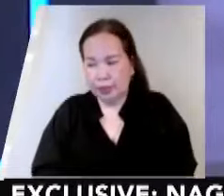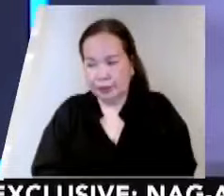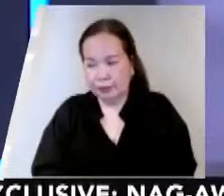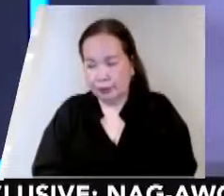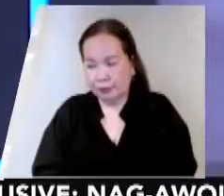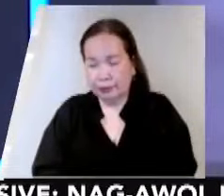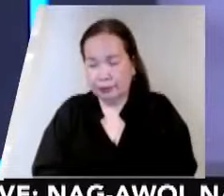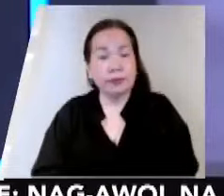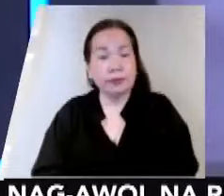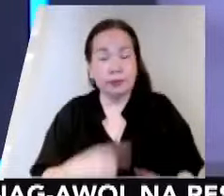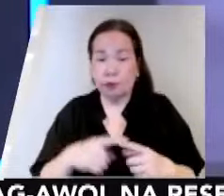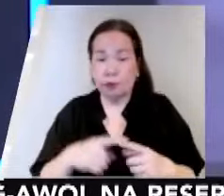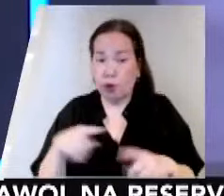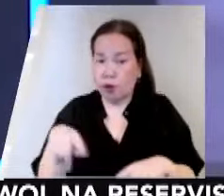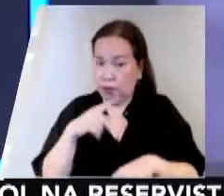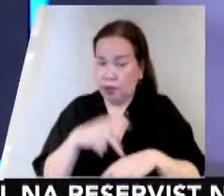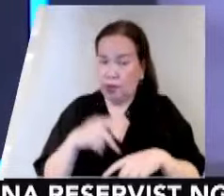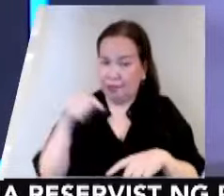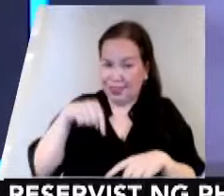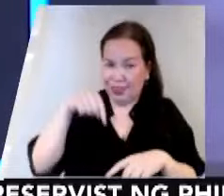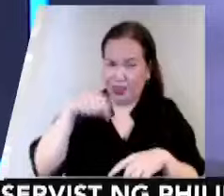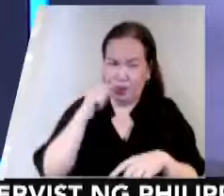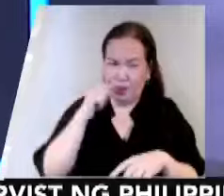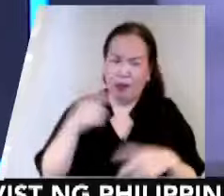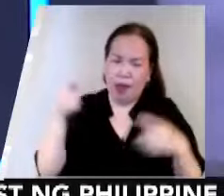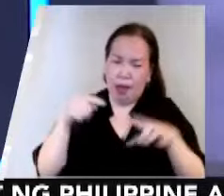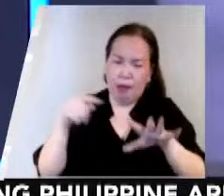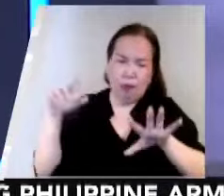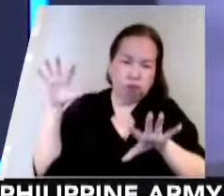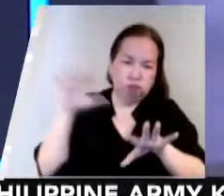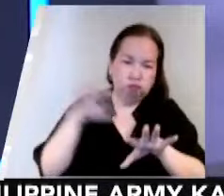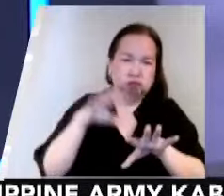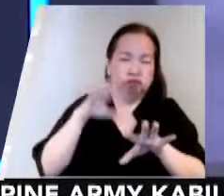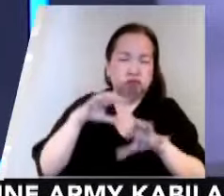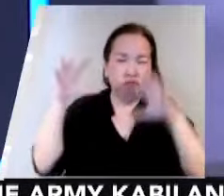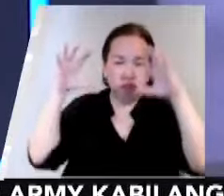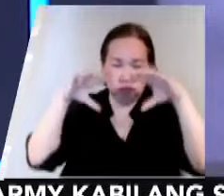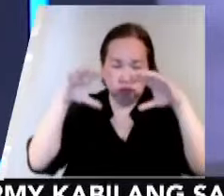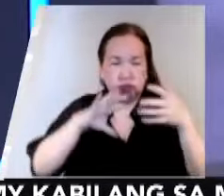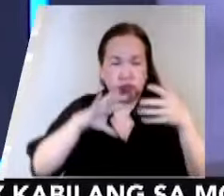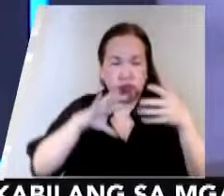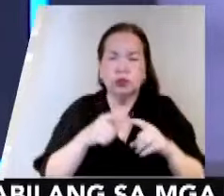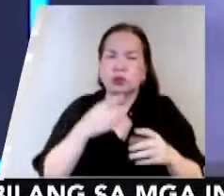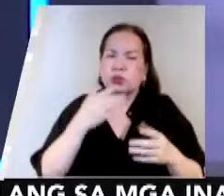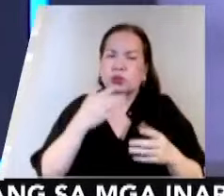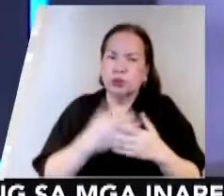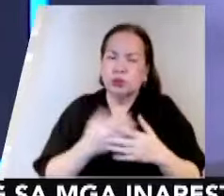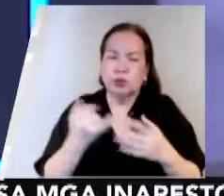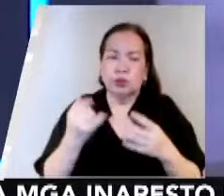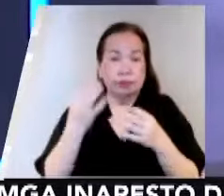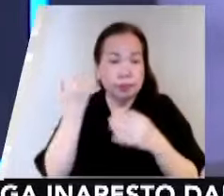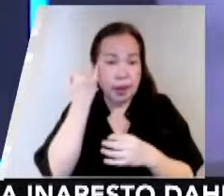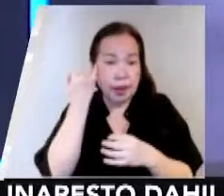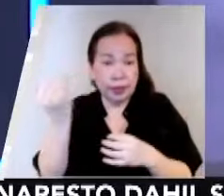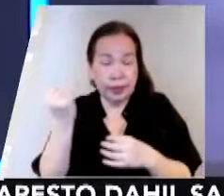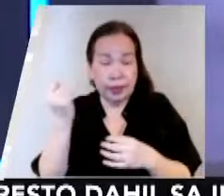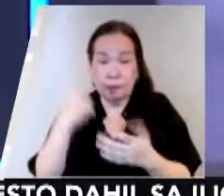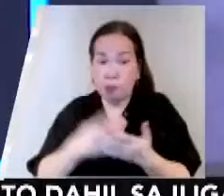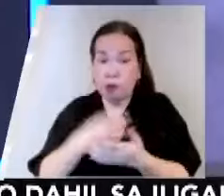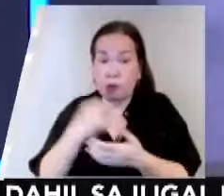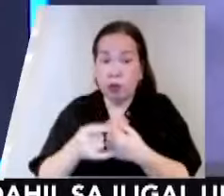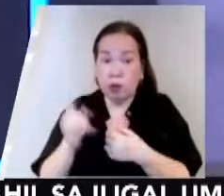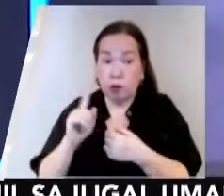Para sa isang bansang madalas tamaan ng bagyo, malaking bagay ang pagkakabuo na isang proyektong kung tawagin ay